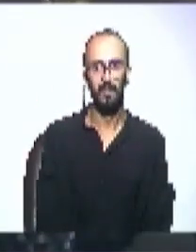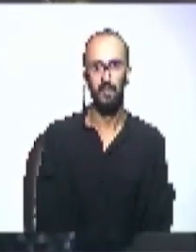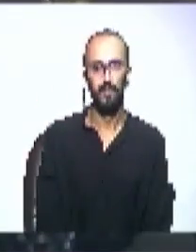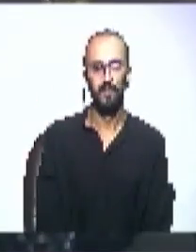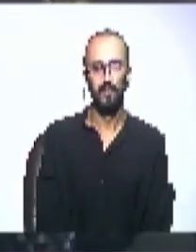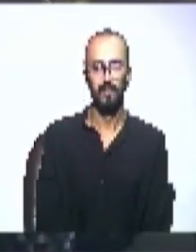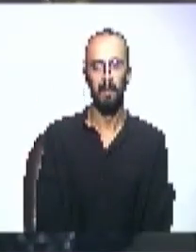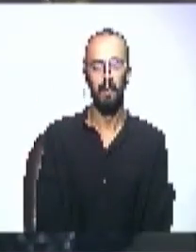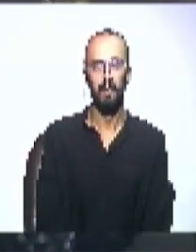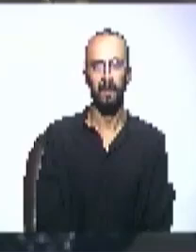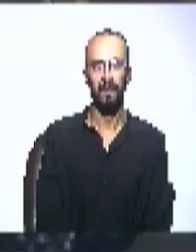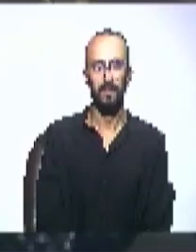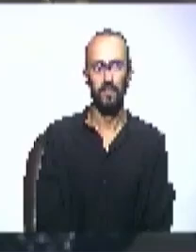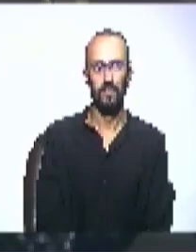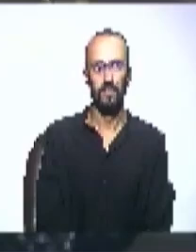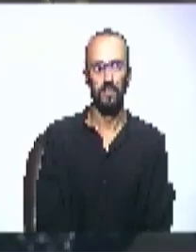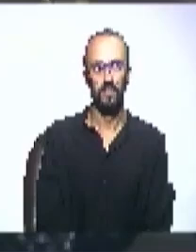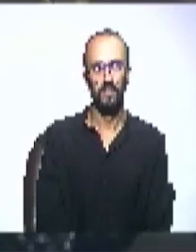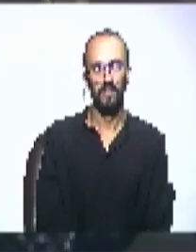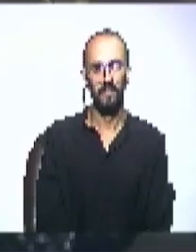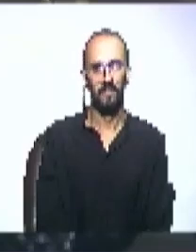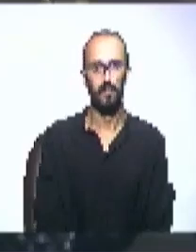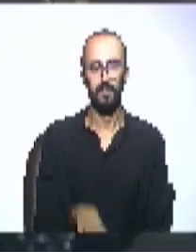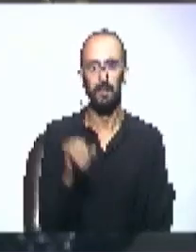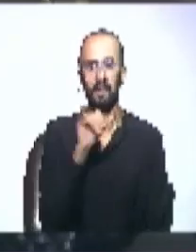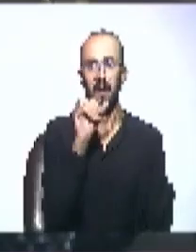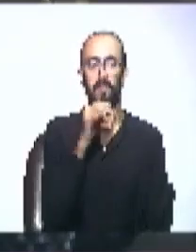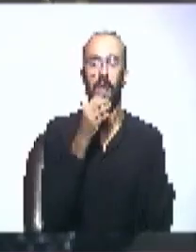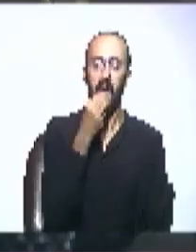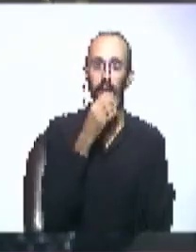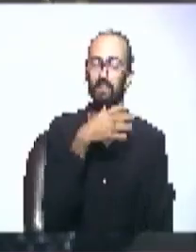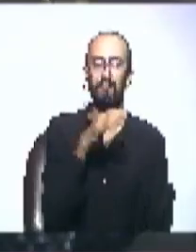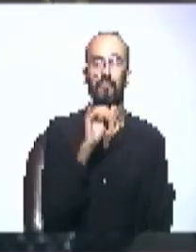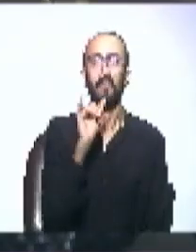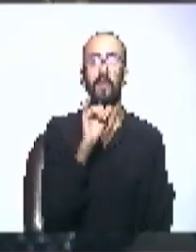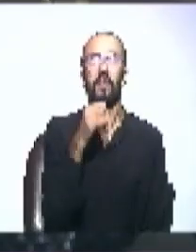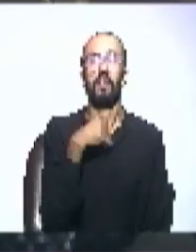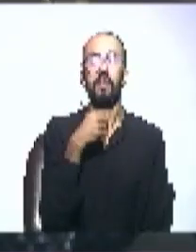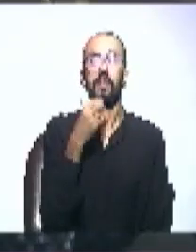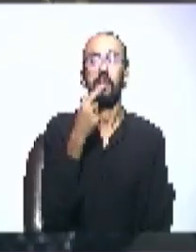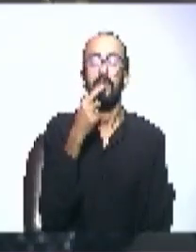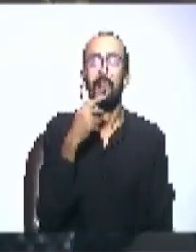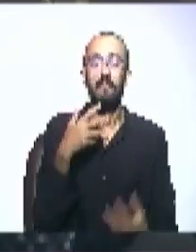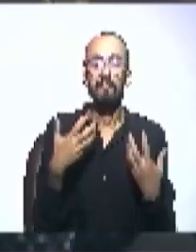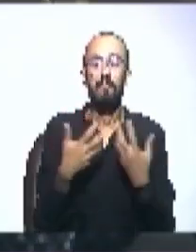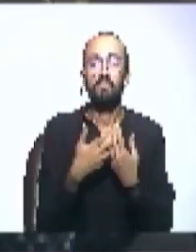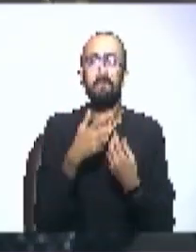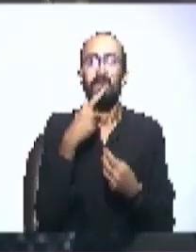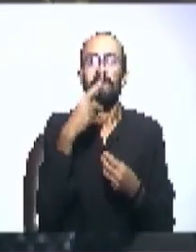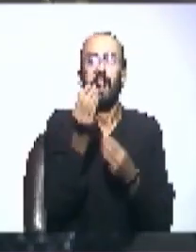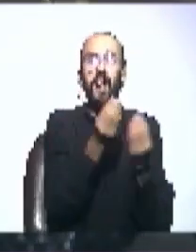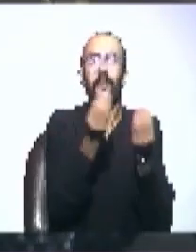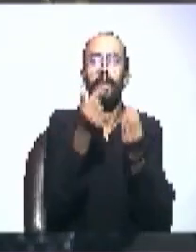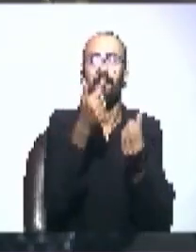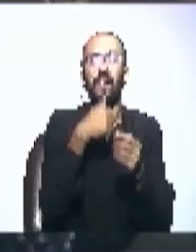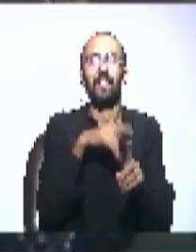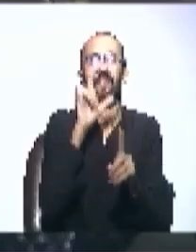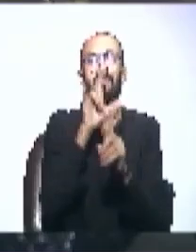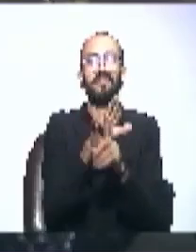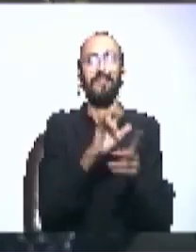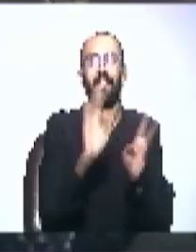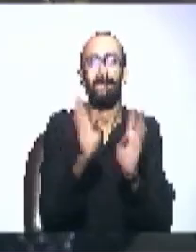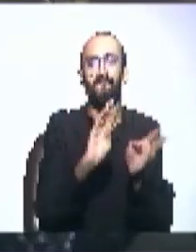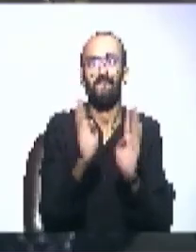تمام. انا اهم من التجربه واهم من الاكل كلامكم مع بعض الجميل